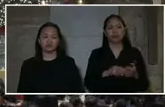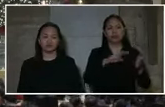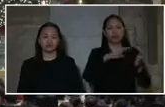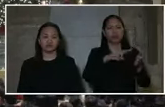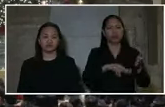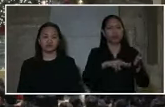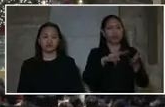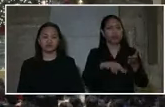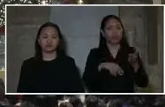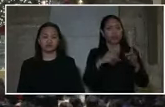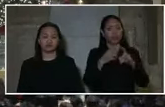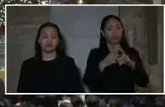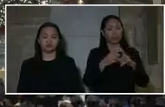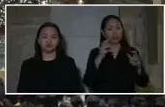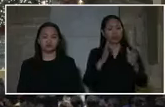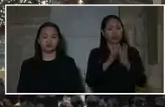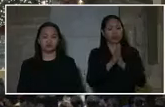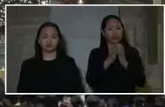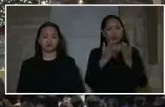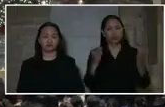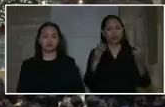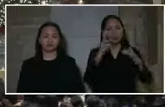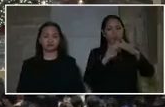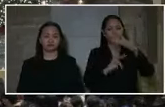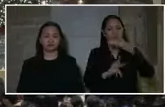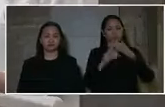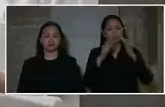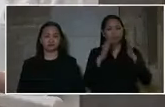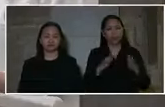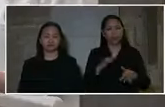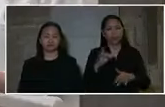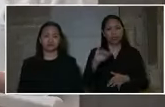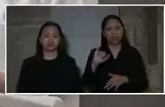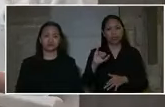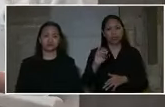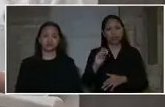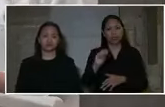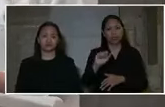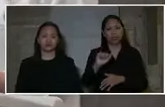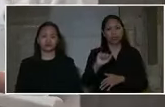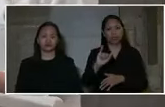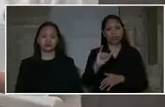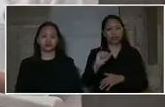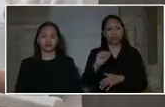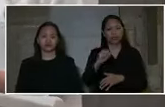Pagbasa mula sa aklat ni Propeta Isaías.